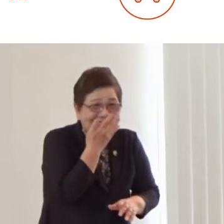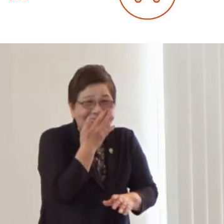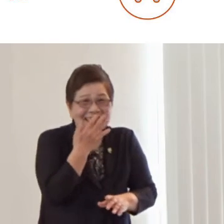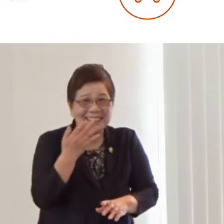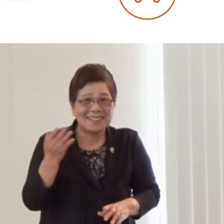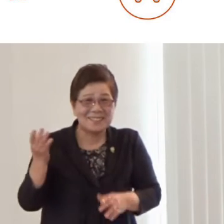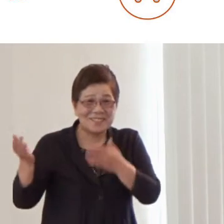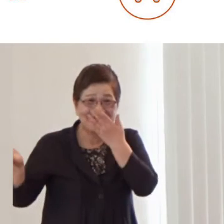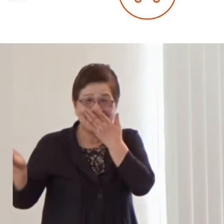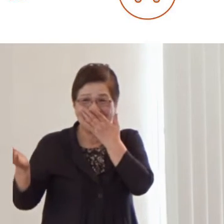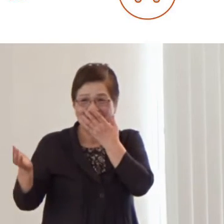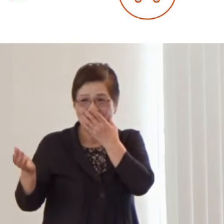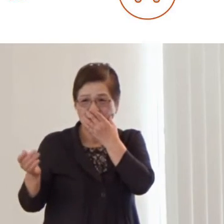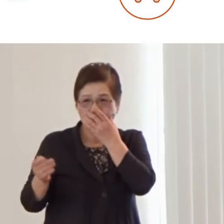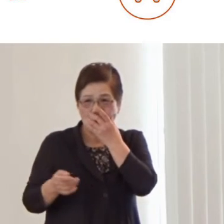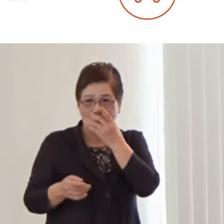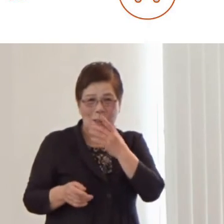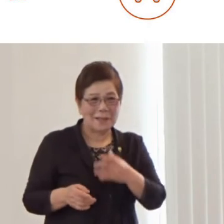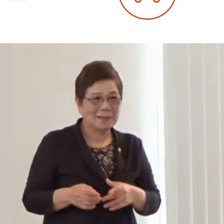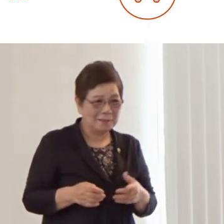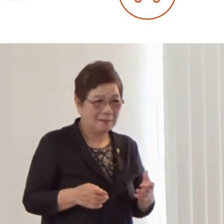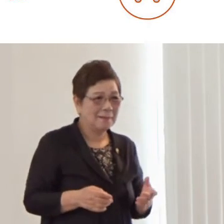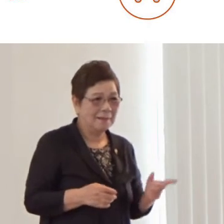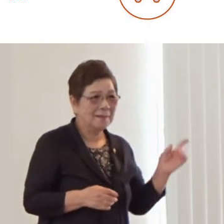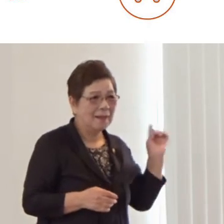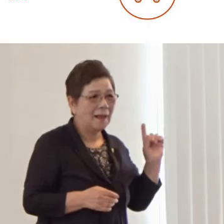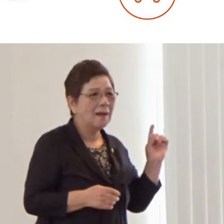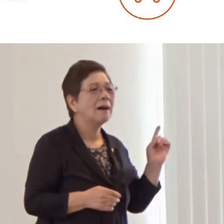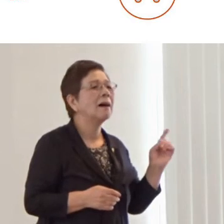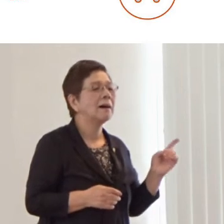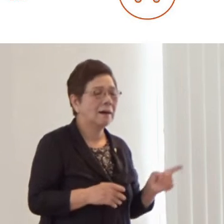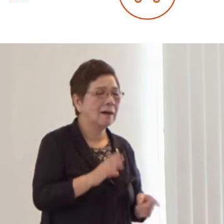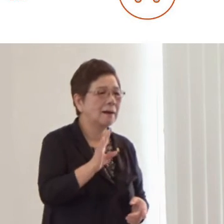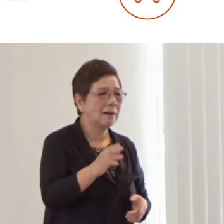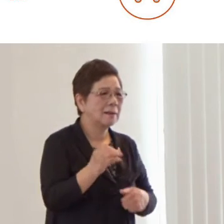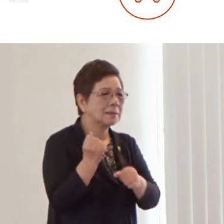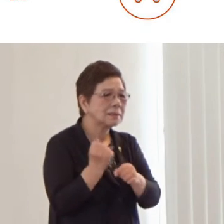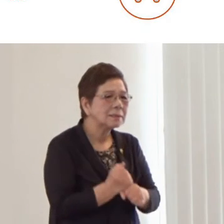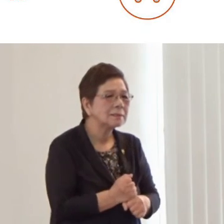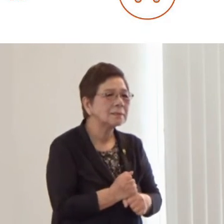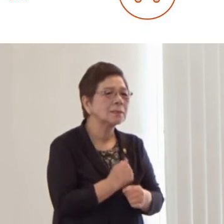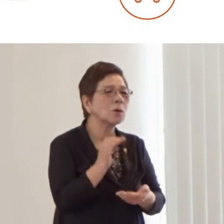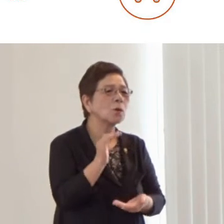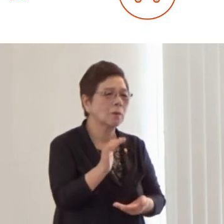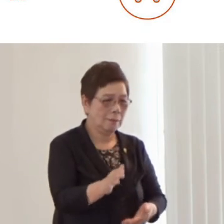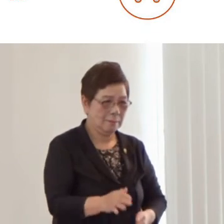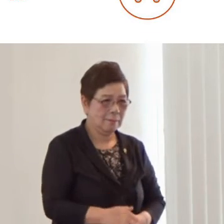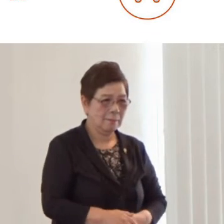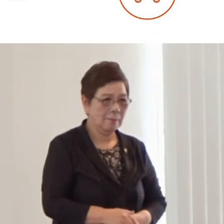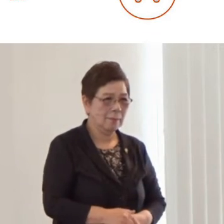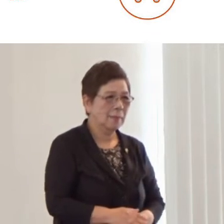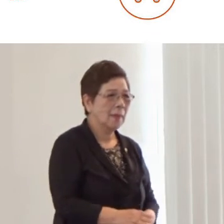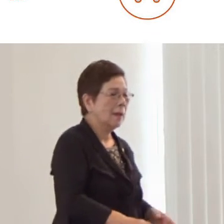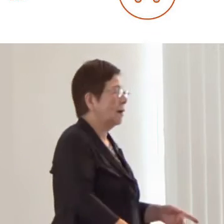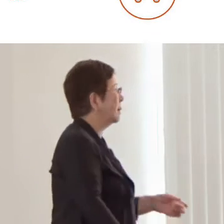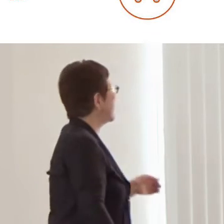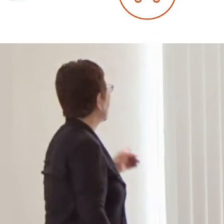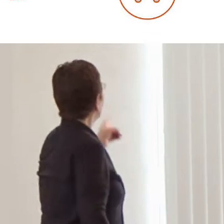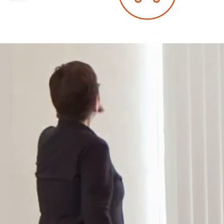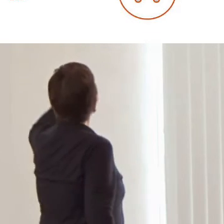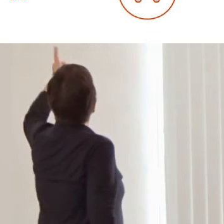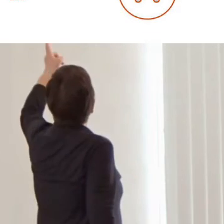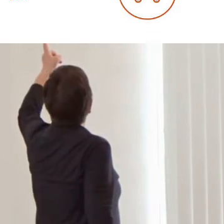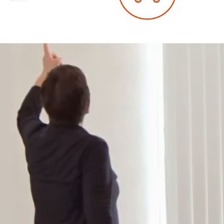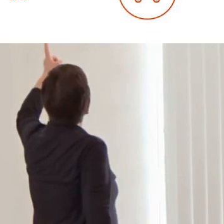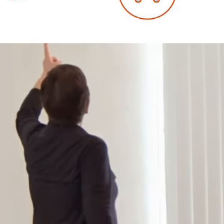この向きが変わるっていうのがね、信じるということなんですよ。もう分かりやすく言えば、 そっぽ向いてたんだけども、神様の向いた、